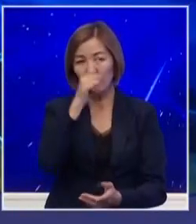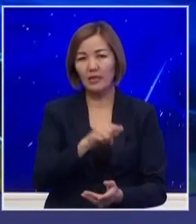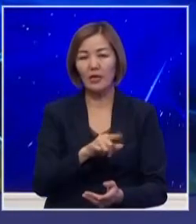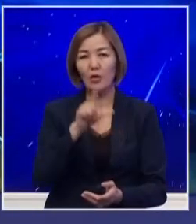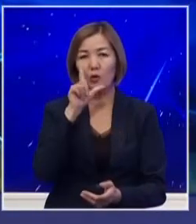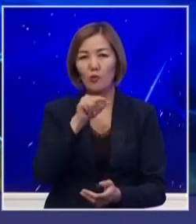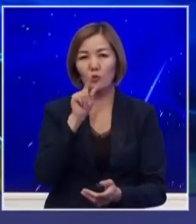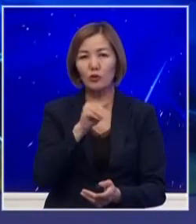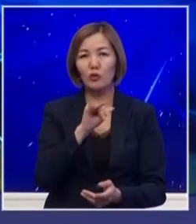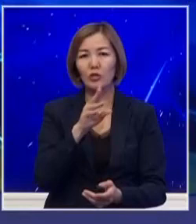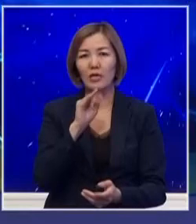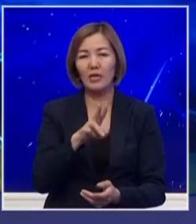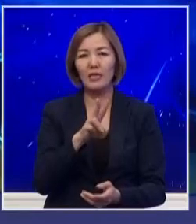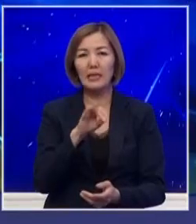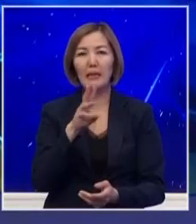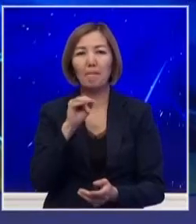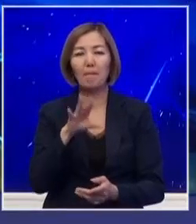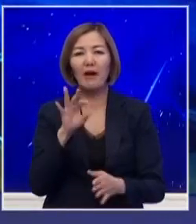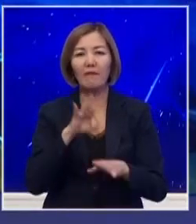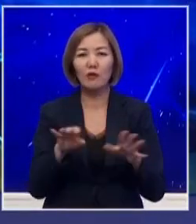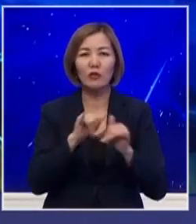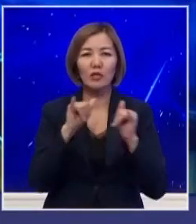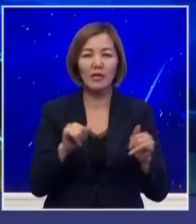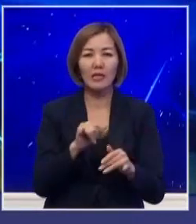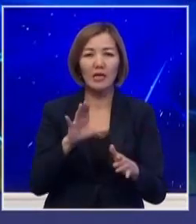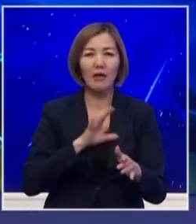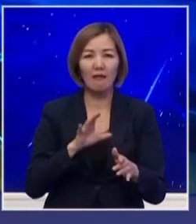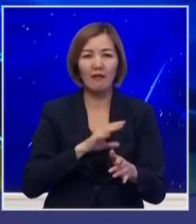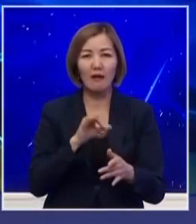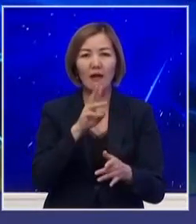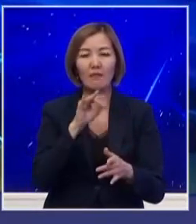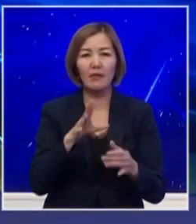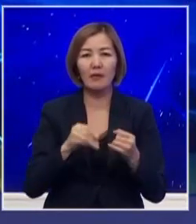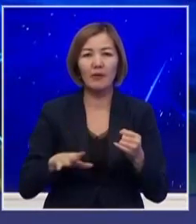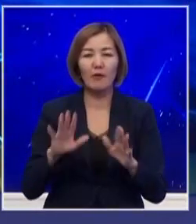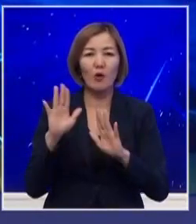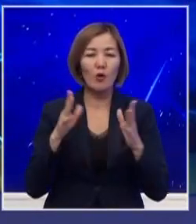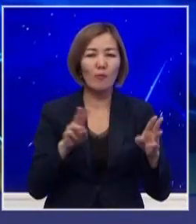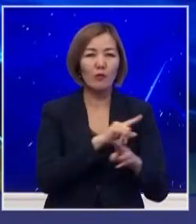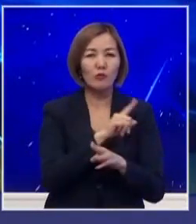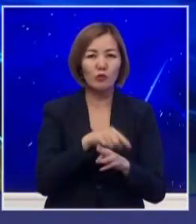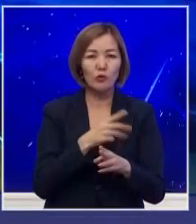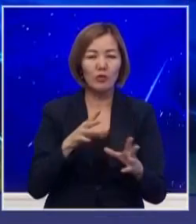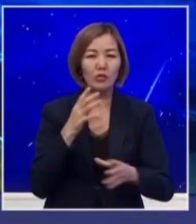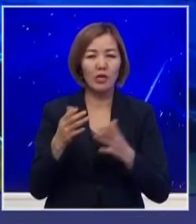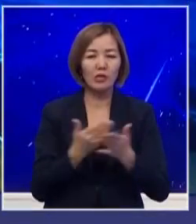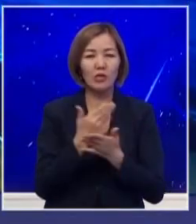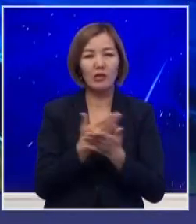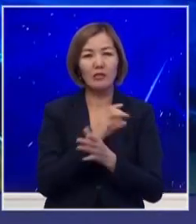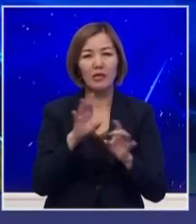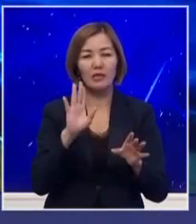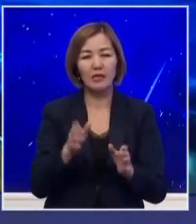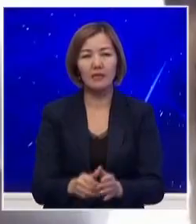Үндістанда жарғанаттан нипах вирусы тарауда, ал Канаданың Альберта провинциясында орман өрті күшеюде. Кезек жаһан